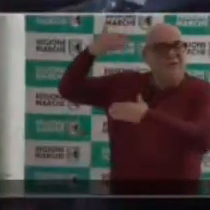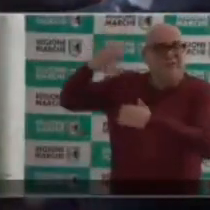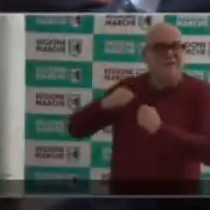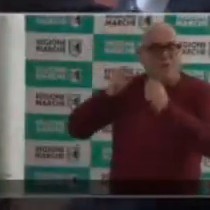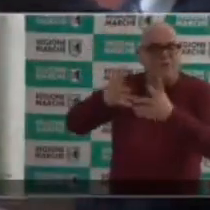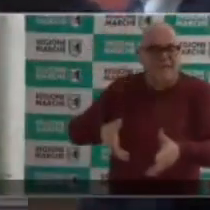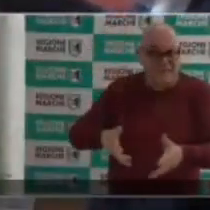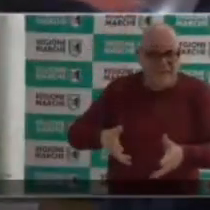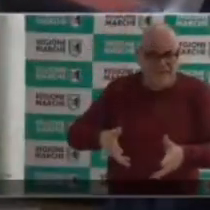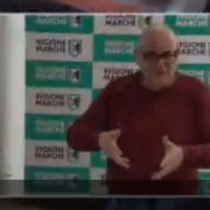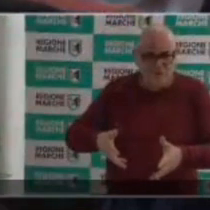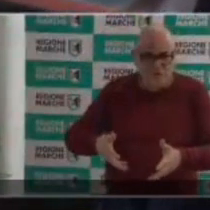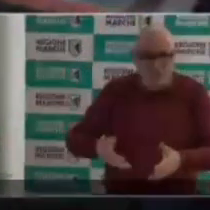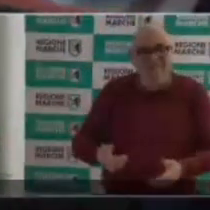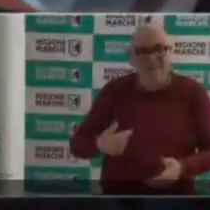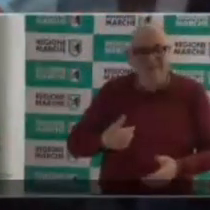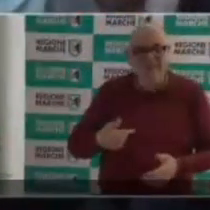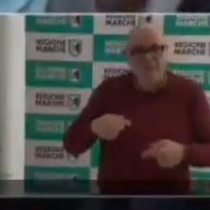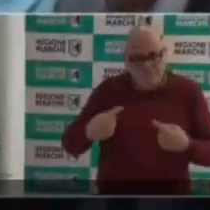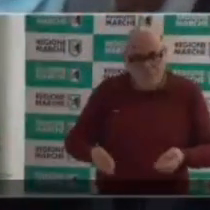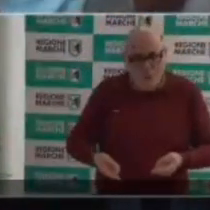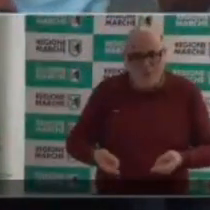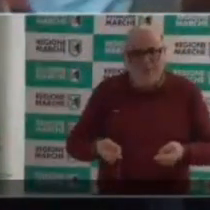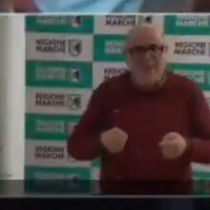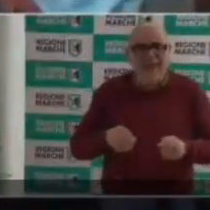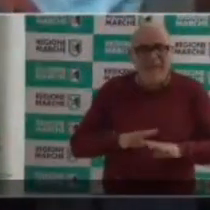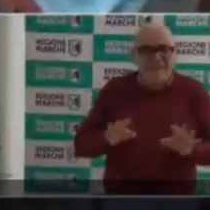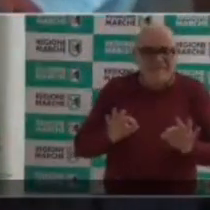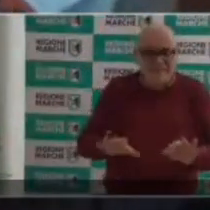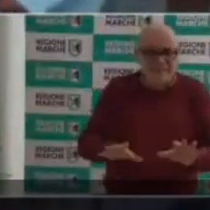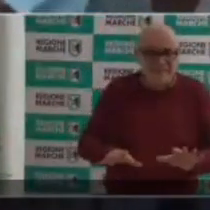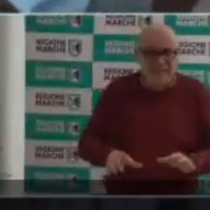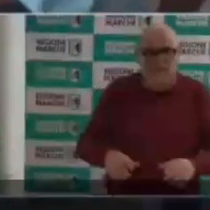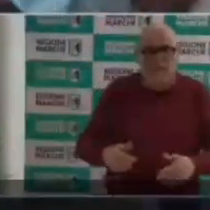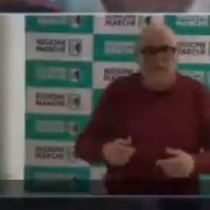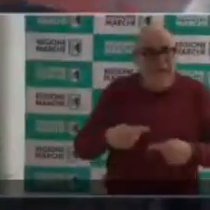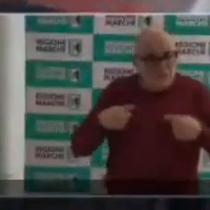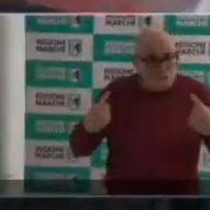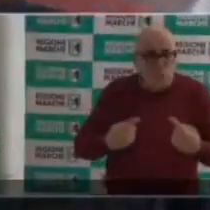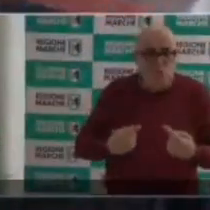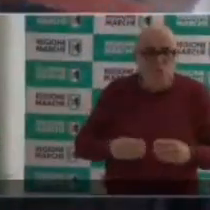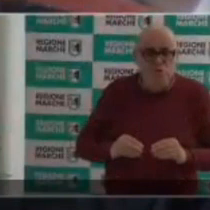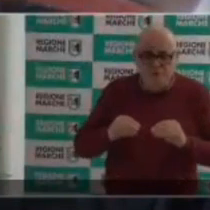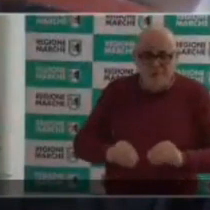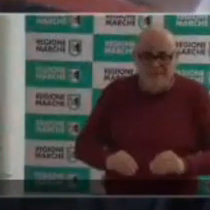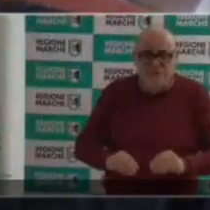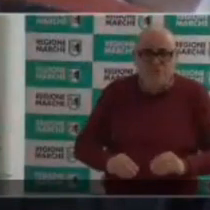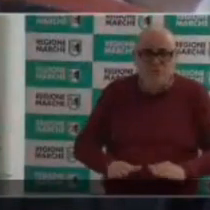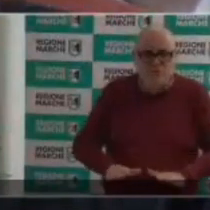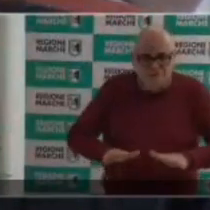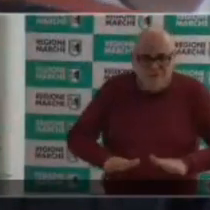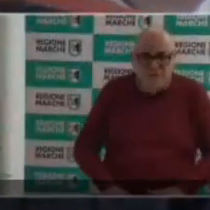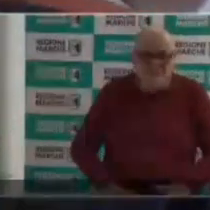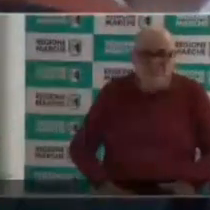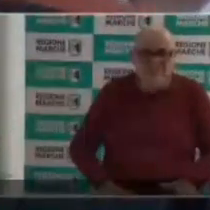ci ha riportato molto con i piedi per terra, riuscendo ad essere. Tornando al volontariato, quello più semplice, noi andiamo a prendere le